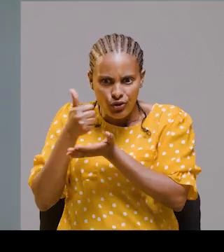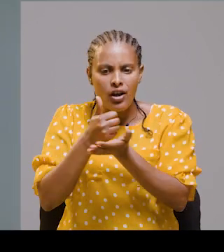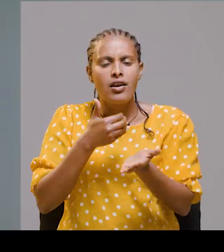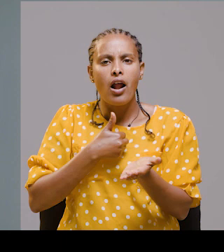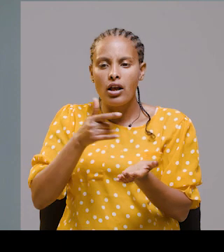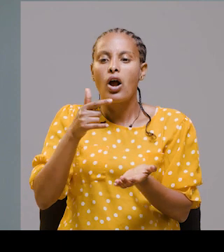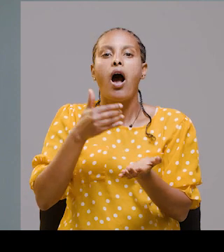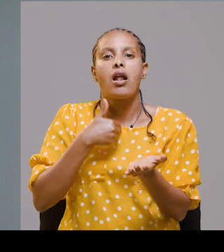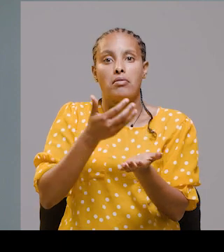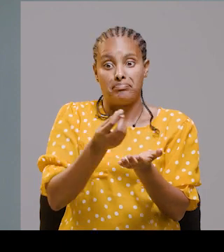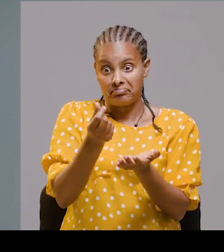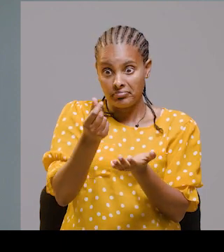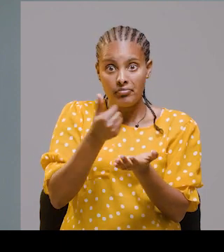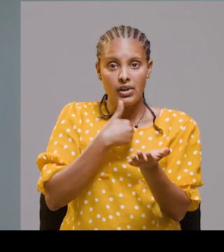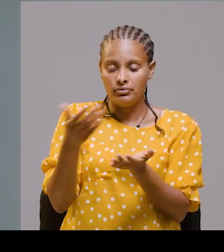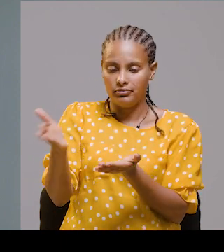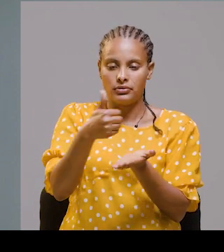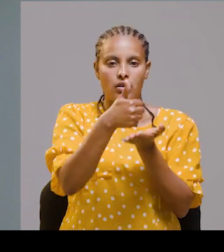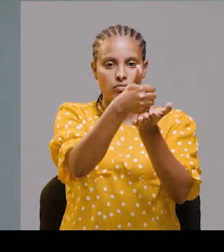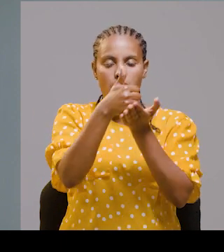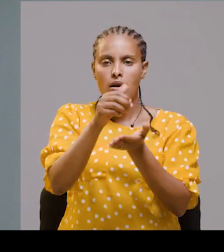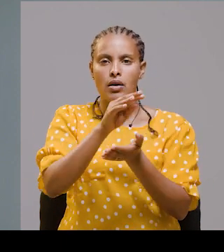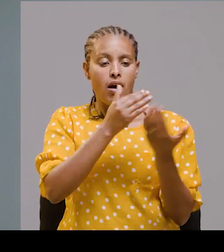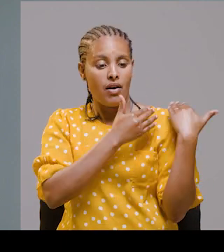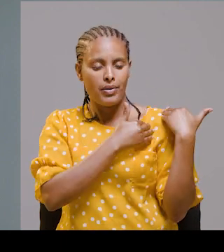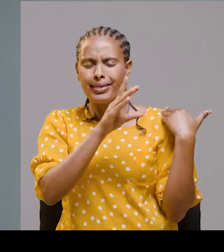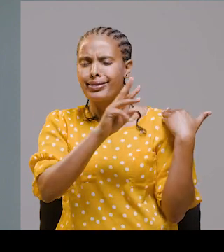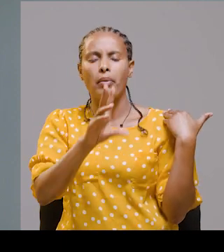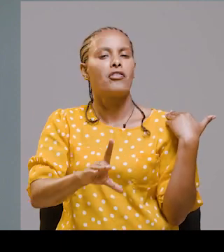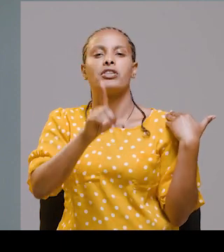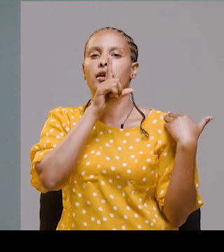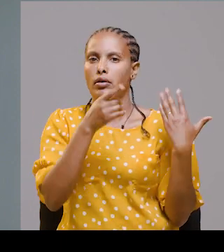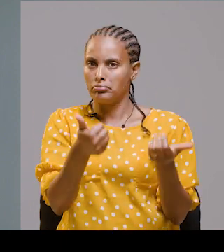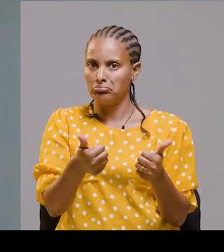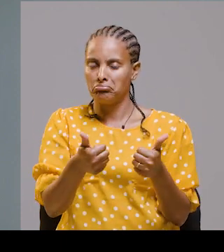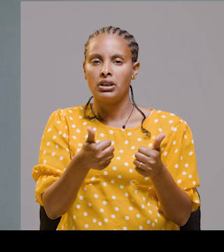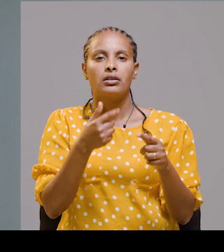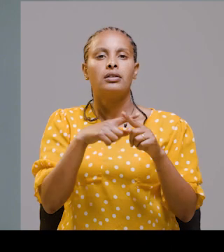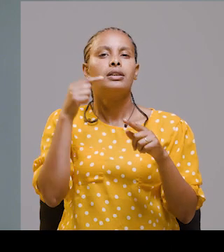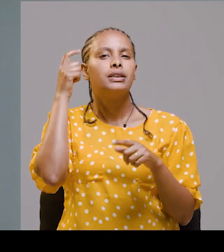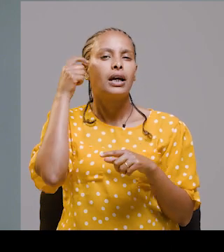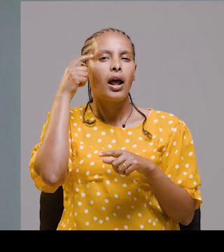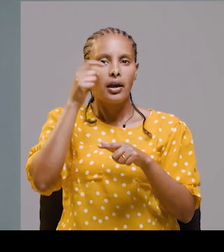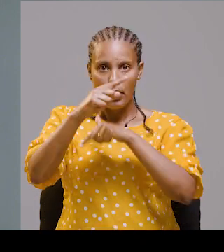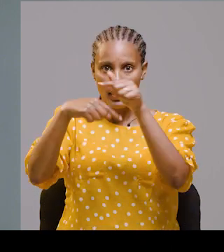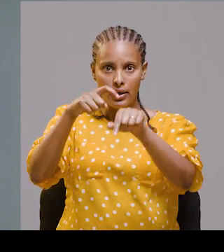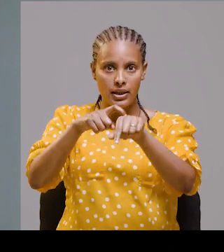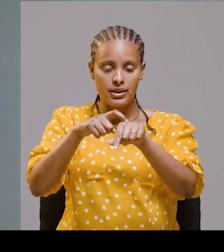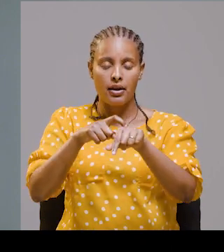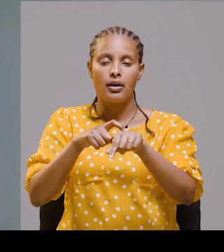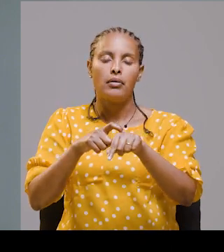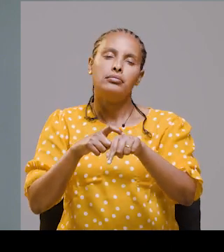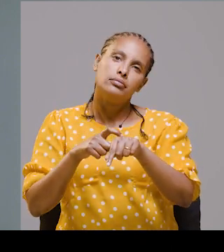ያላቸው እንትን ያላቸው ሚና በጣም በጣም ከፍተኛ ነው። ትግራይም ላይ ስንሄድ ደግሞ ለምሳሌ